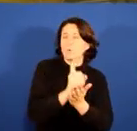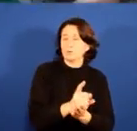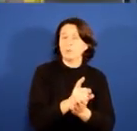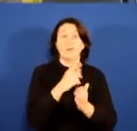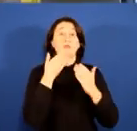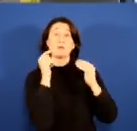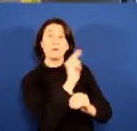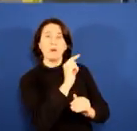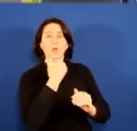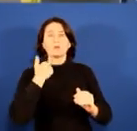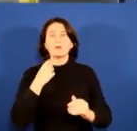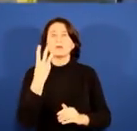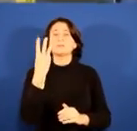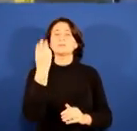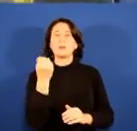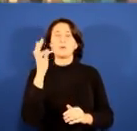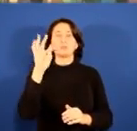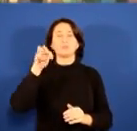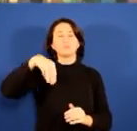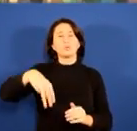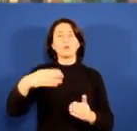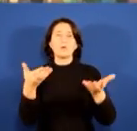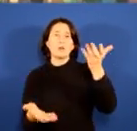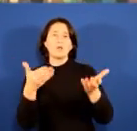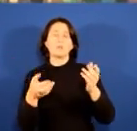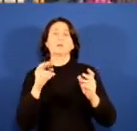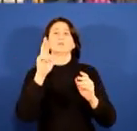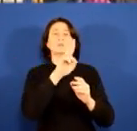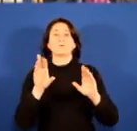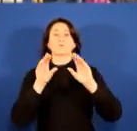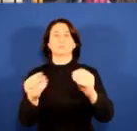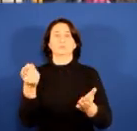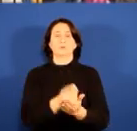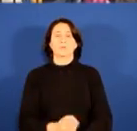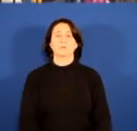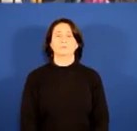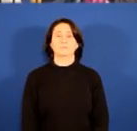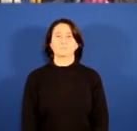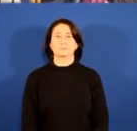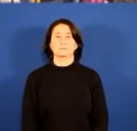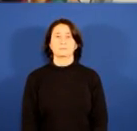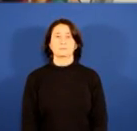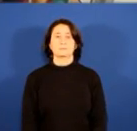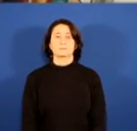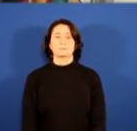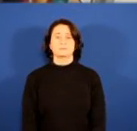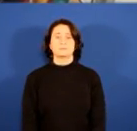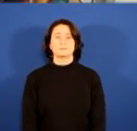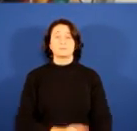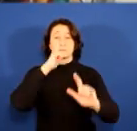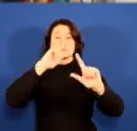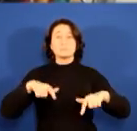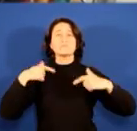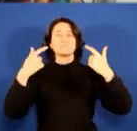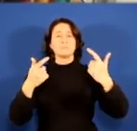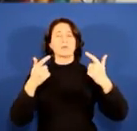800 tona hondakin handi eta ia 20 tona jostailu. Bizkaiko garbiguneetan bildu dira hondakin horiek. Guztira, 3000